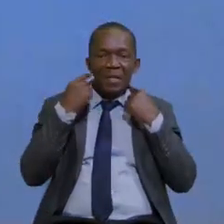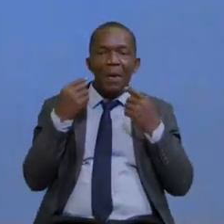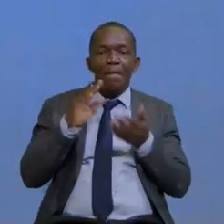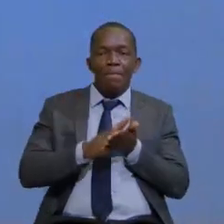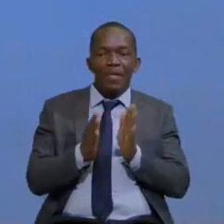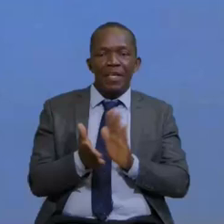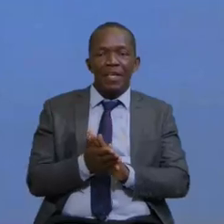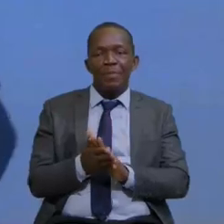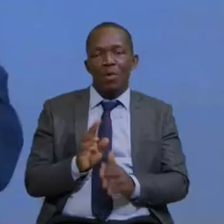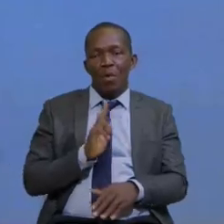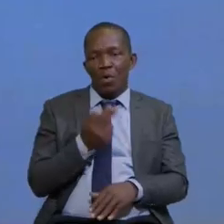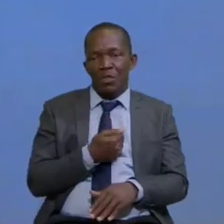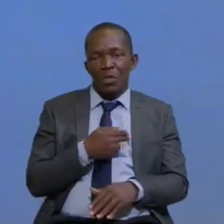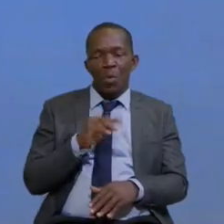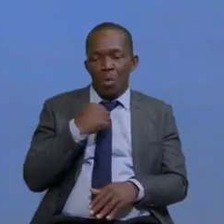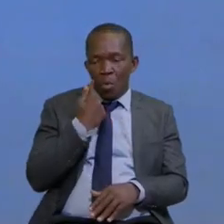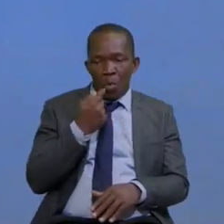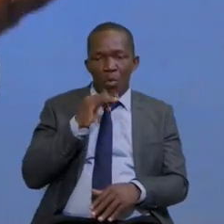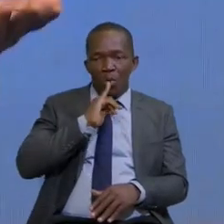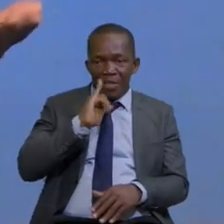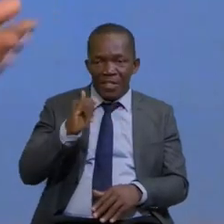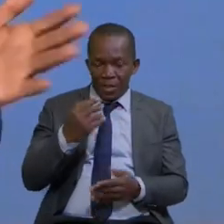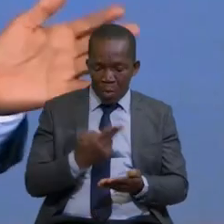toujours capable, toujours saint, toujours capable, toujours saint.